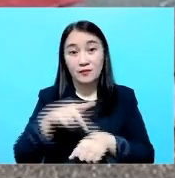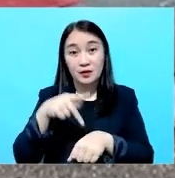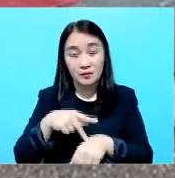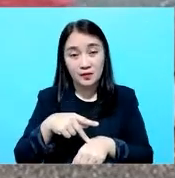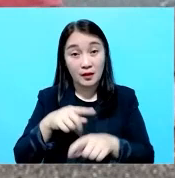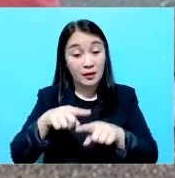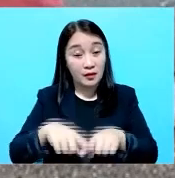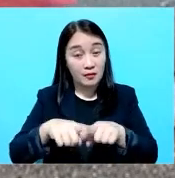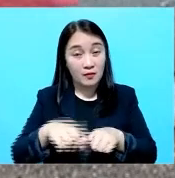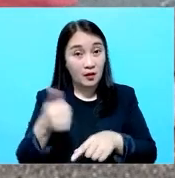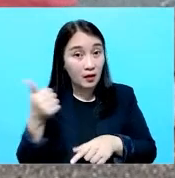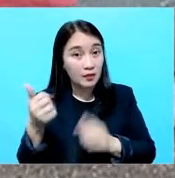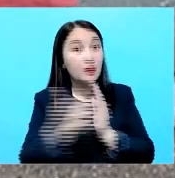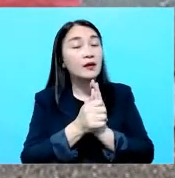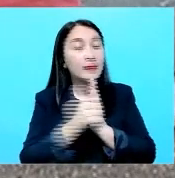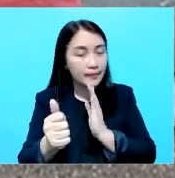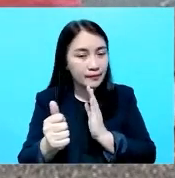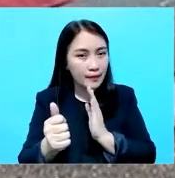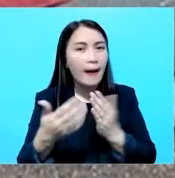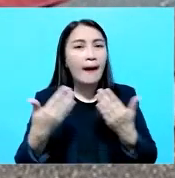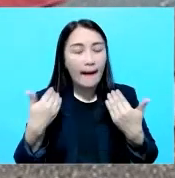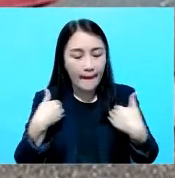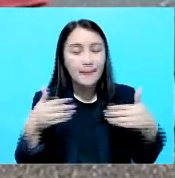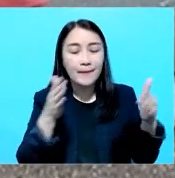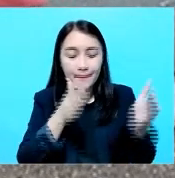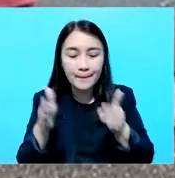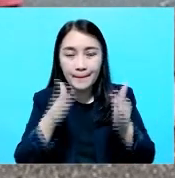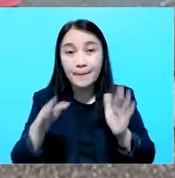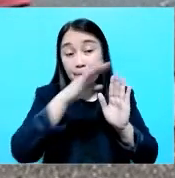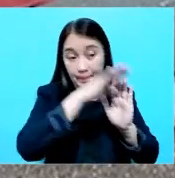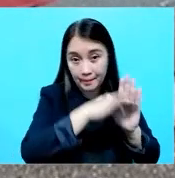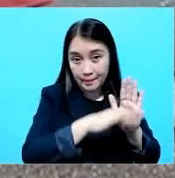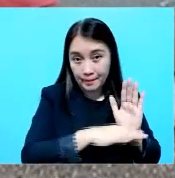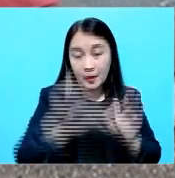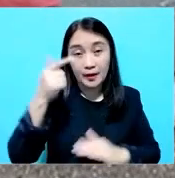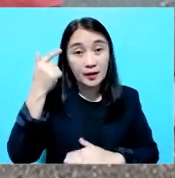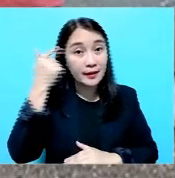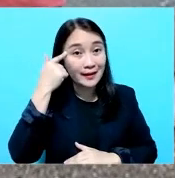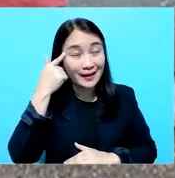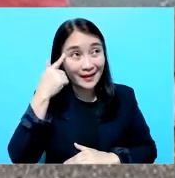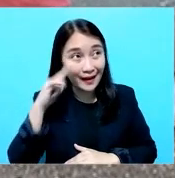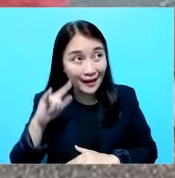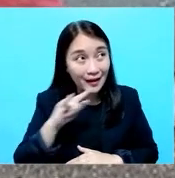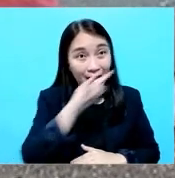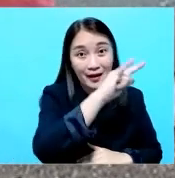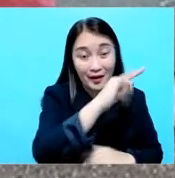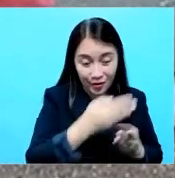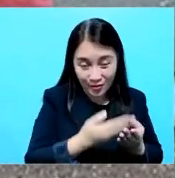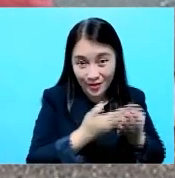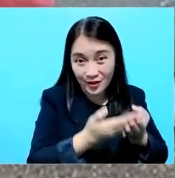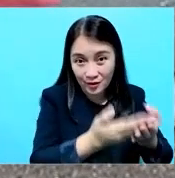eksperto, pihadong may nakahanda ng listahan ng ating gobyerno ng air at naval assets na makakatulong sa pagdepensa sa